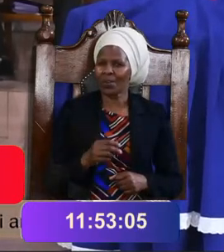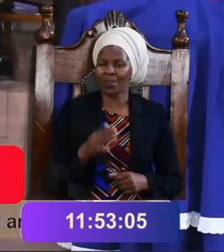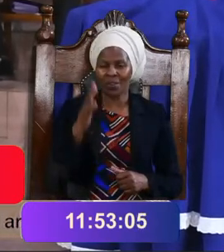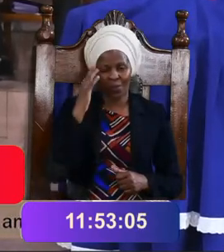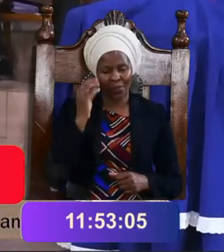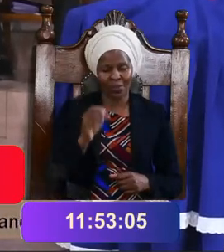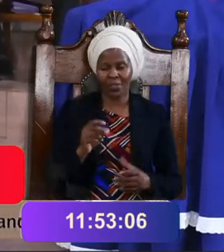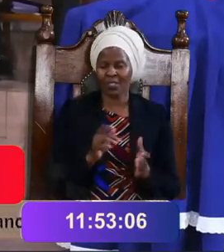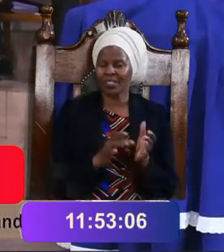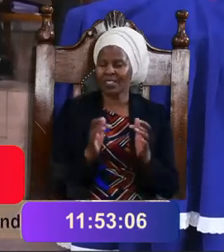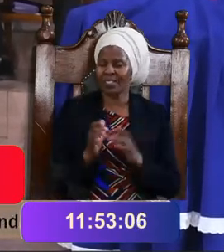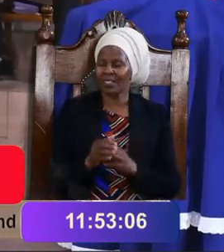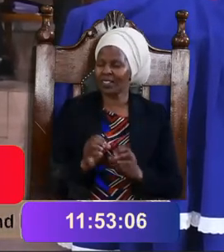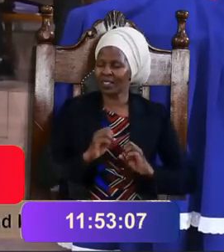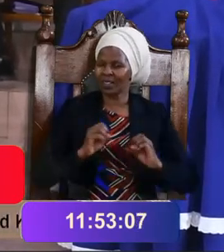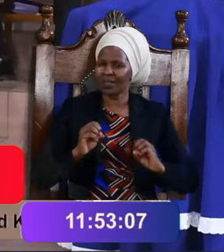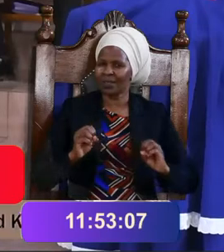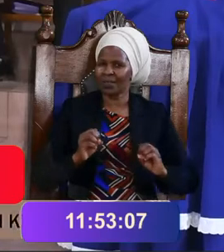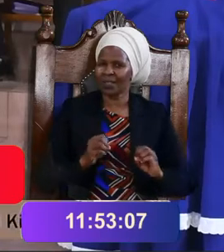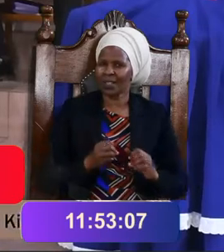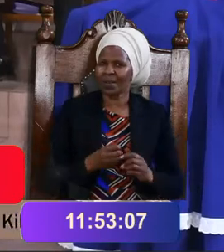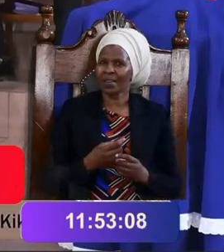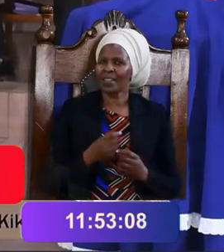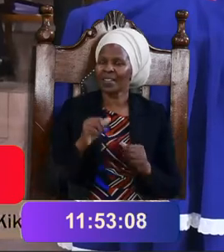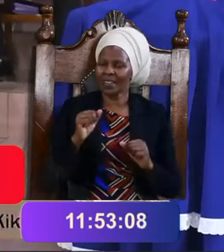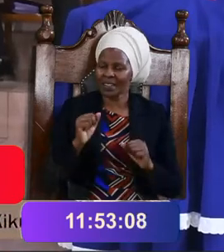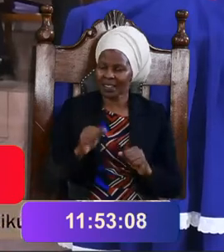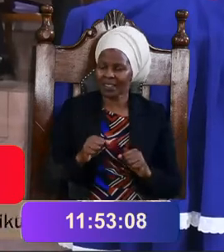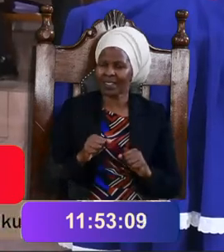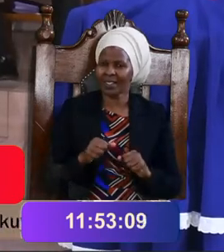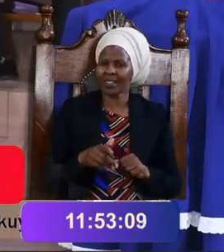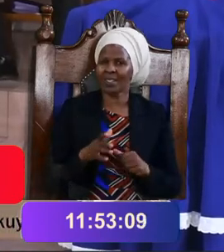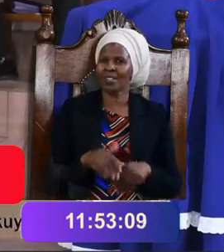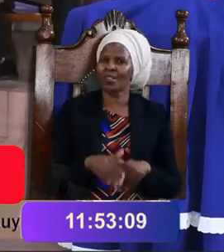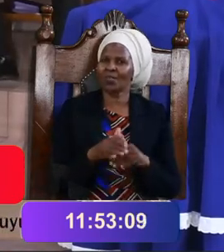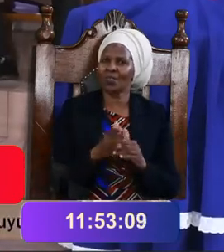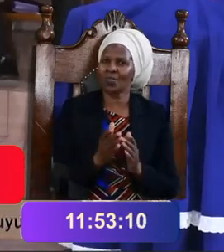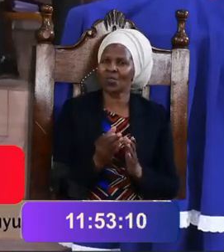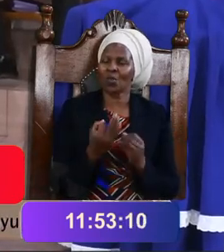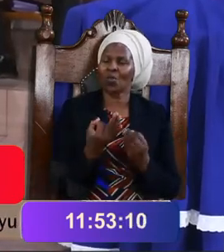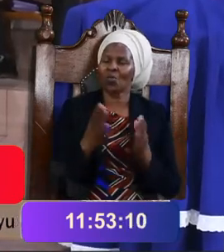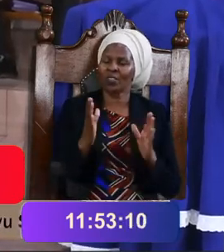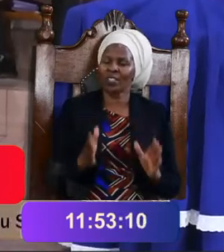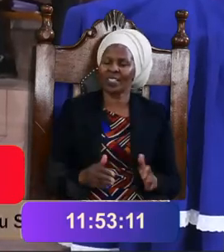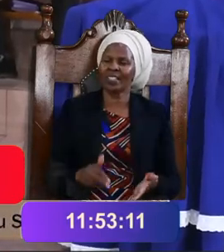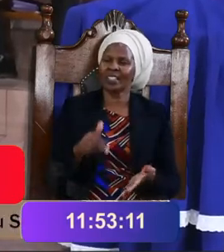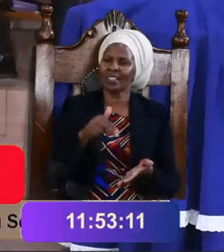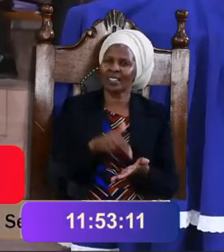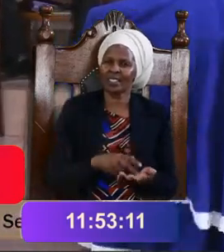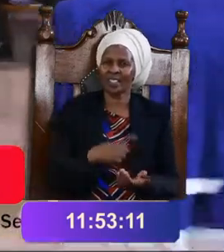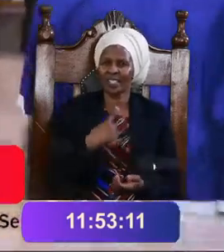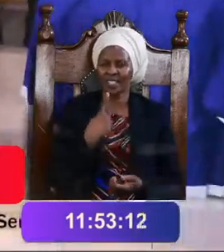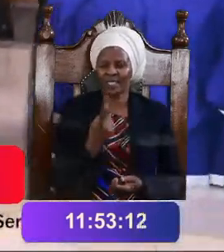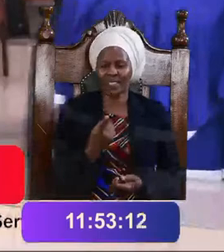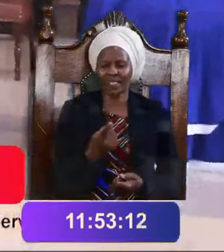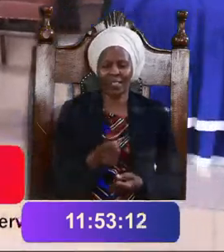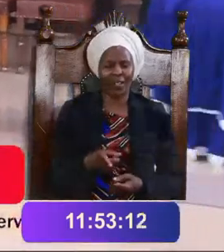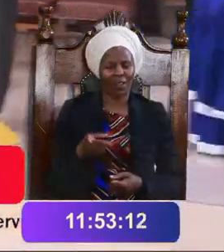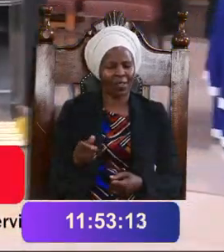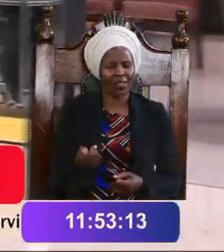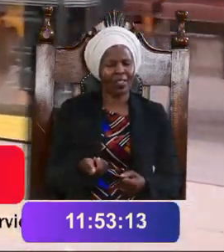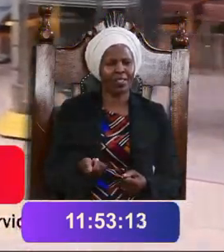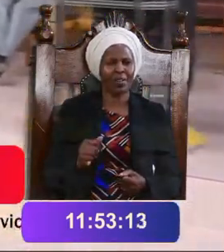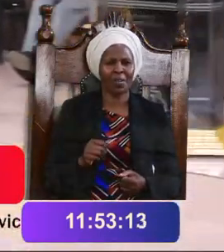zaidi yeye ni mfuasi wa Yesu. Wajua kama angesimama aseme, sasa we msichana mimi